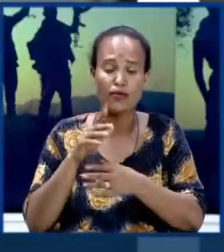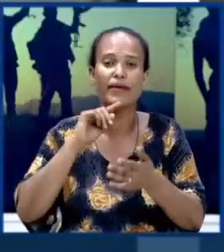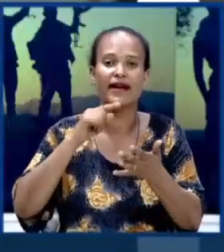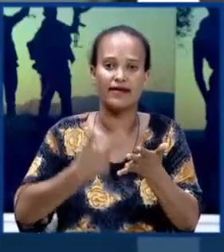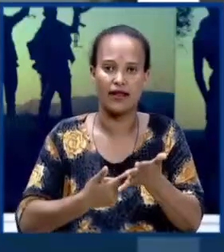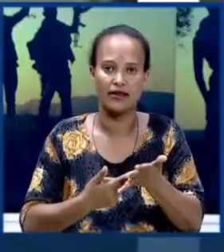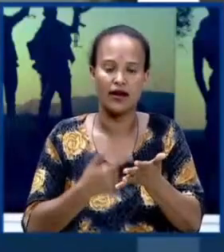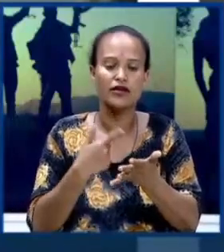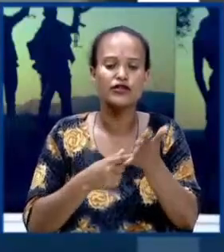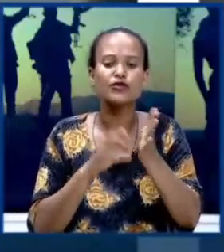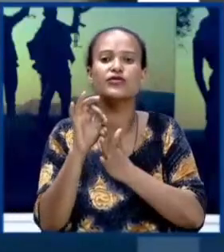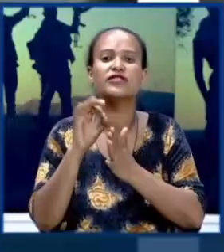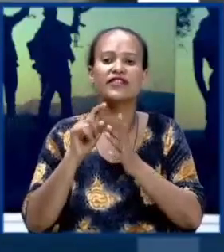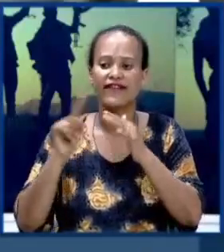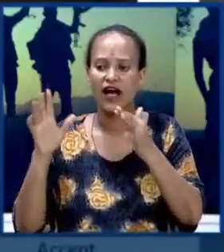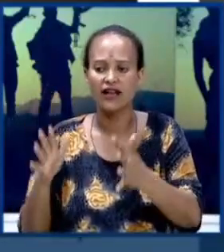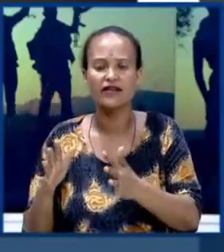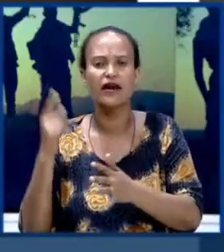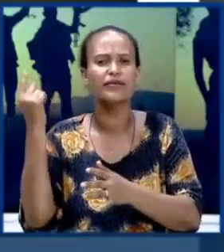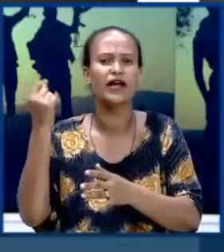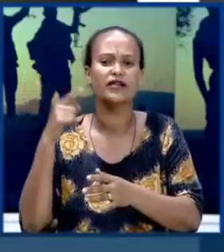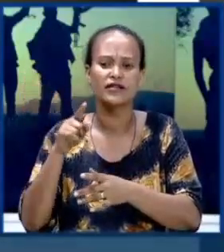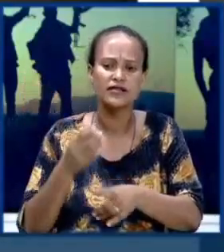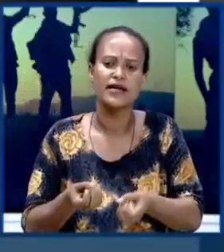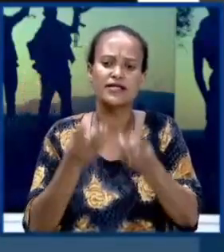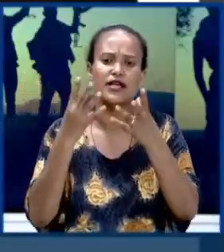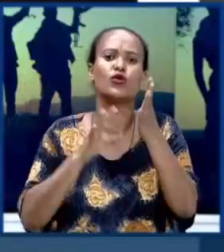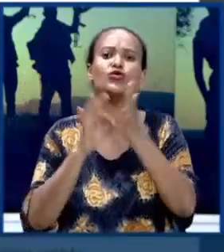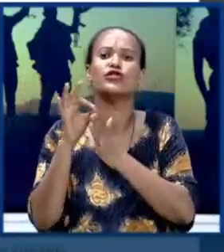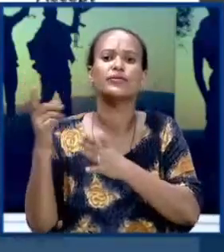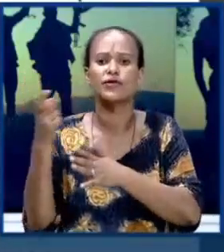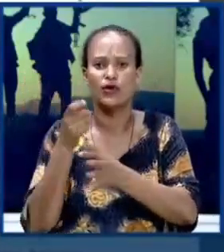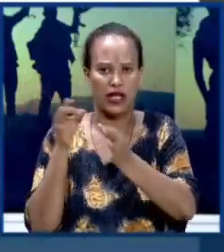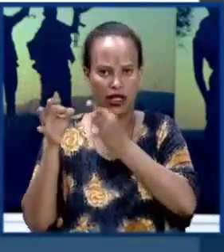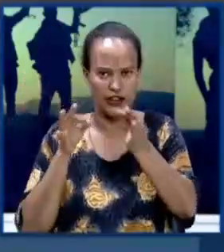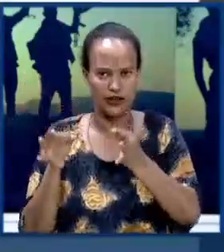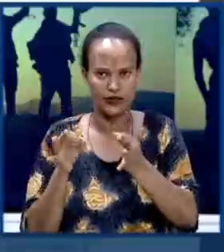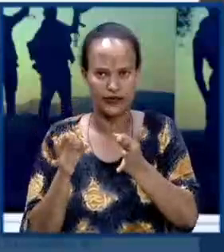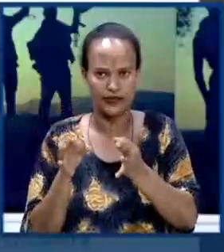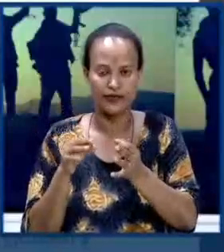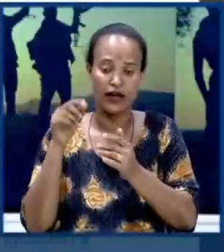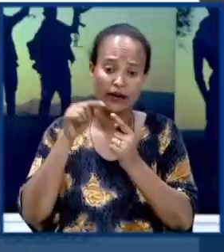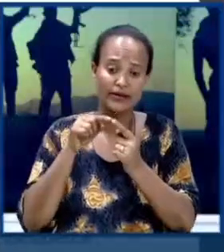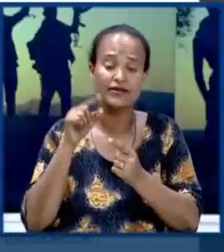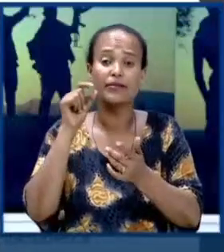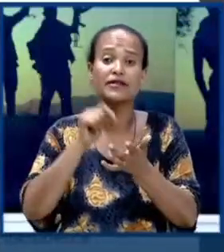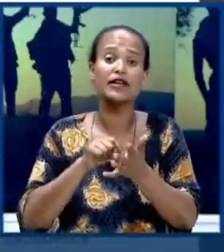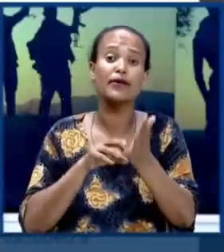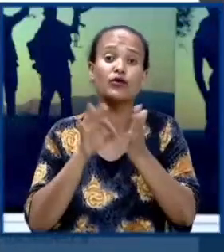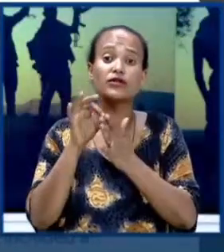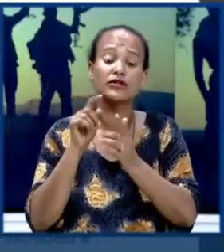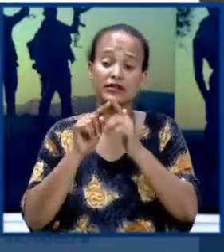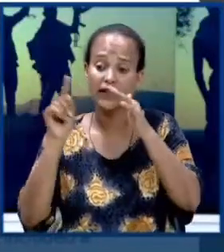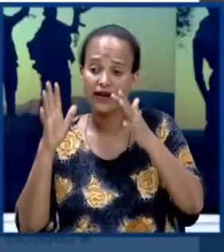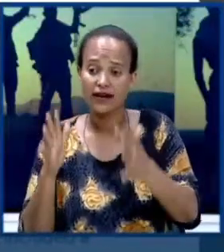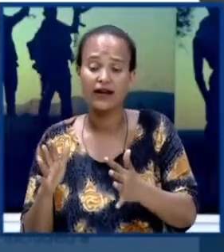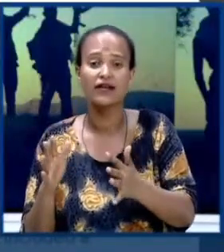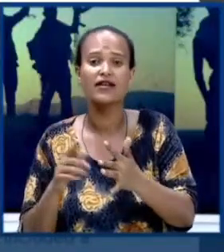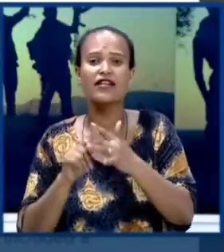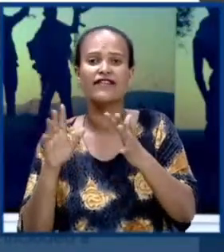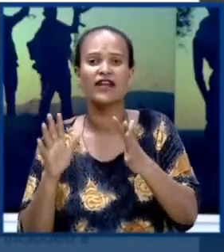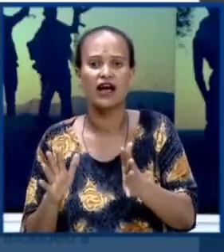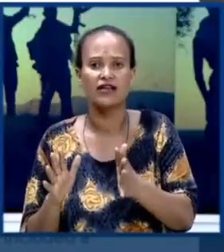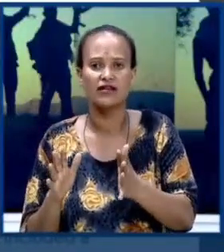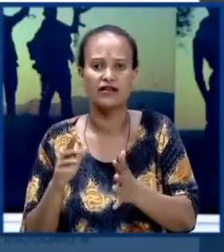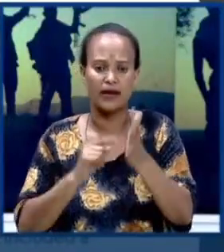መረዳእታ እዚ ቁፅሪ ተፈናቀልቲ ኣብ ታሪክ እቲ ዝበዝሐ ቁፅሪ ከም ዝኾነ ገሊጹ። ካብቲ ዝተመዝገበ ቁፅሪ ስደተኛታትን ተፈናቀልትን